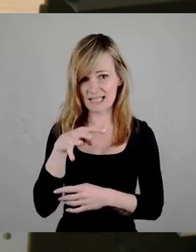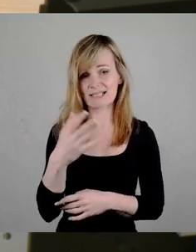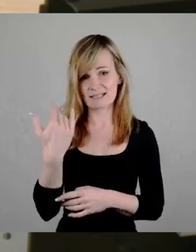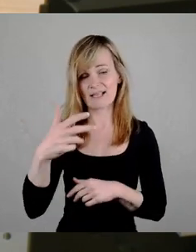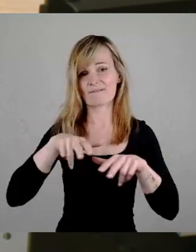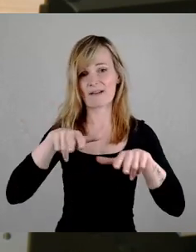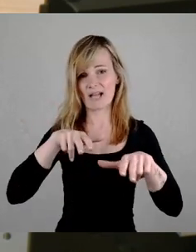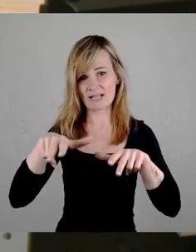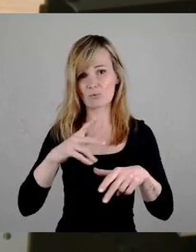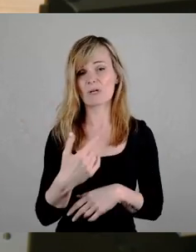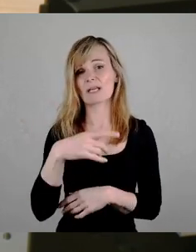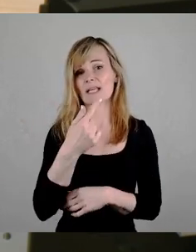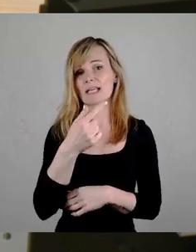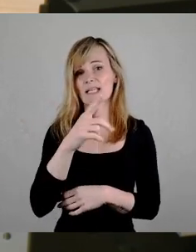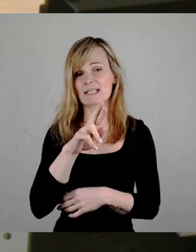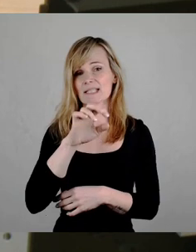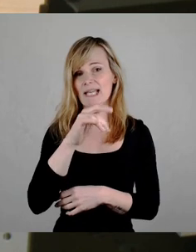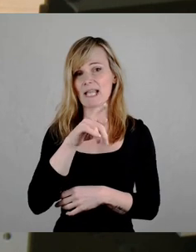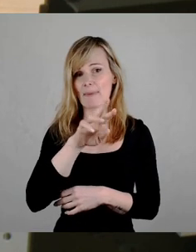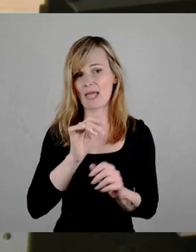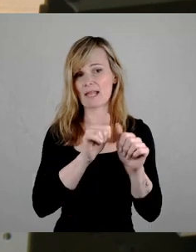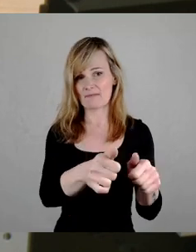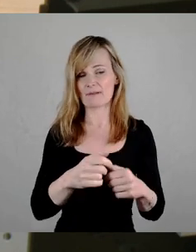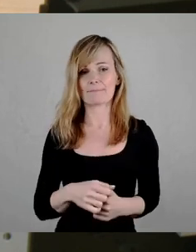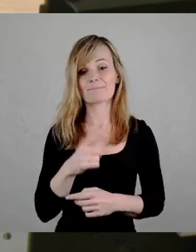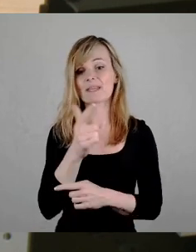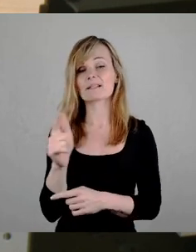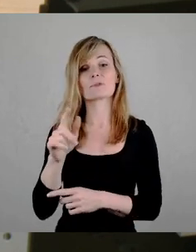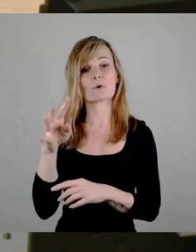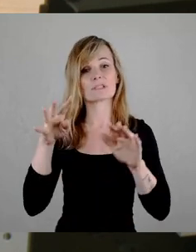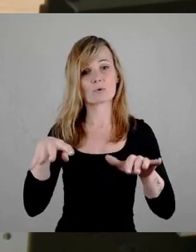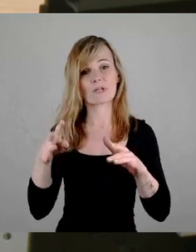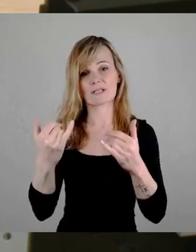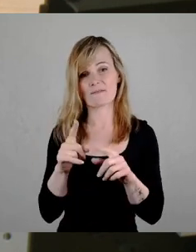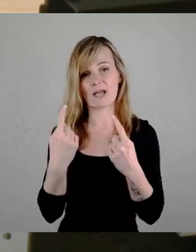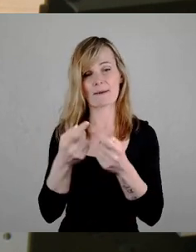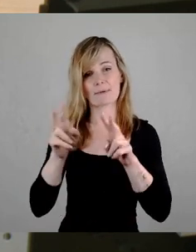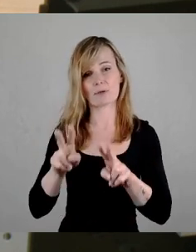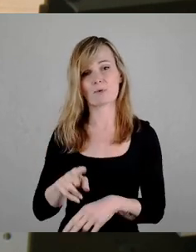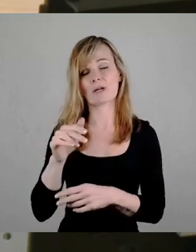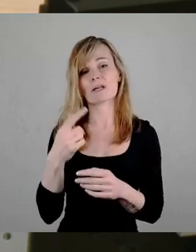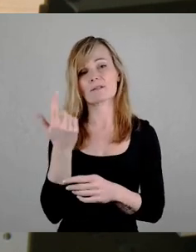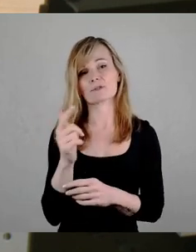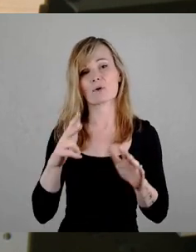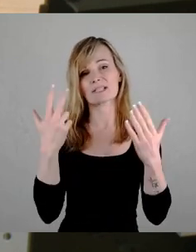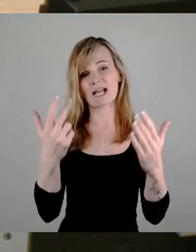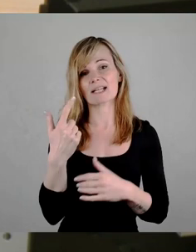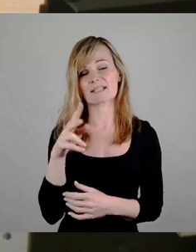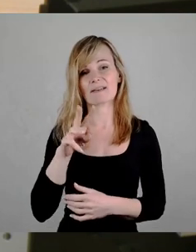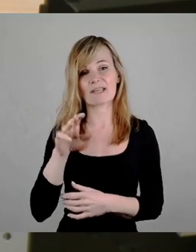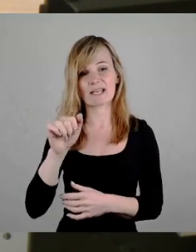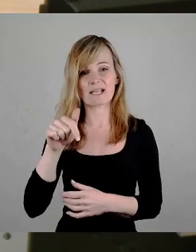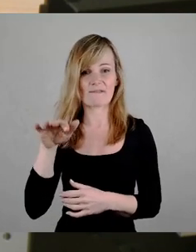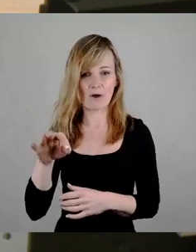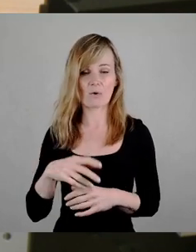Treberhilfe. 2019 nun unter der Betreuung vom Verein 248 Wels e.V. Nun steht der Verein